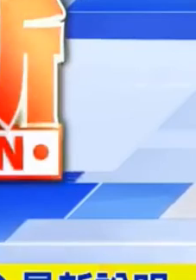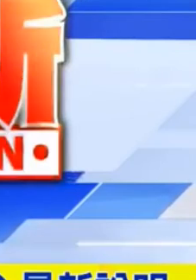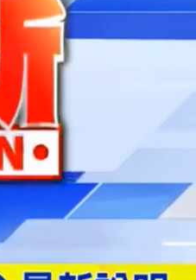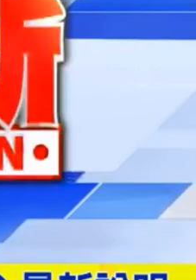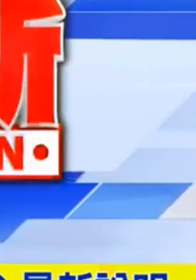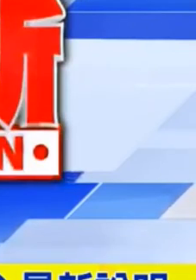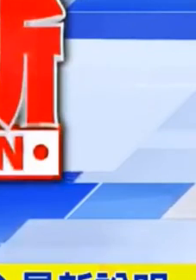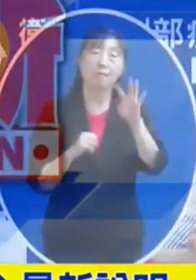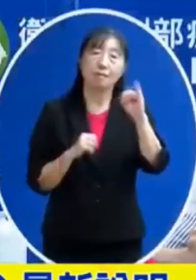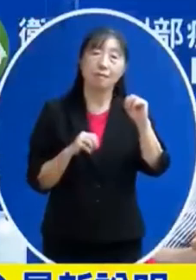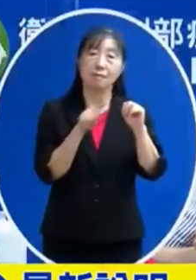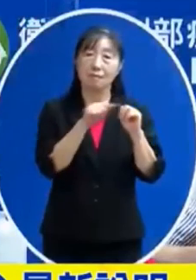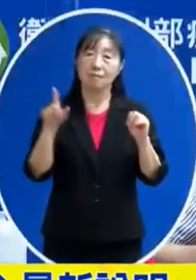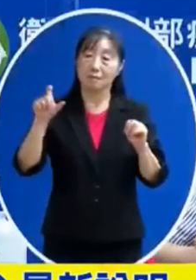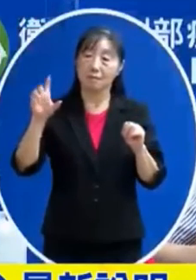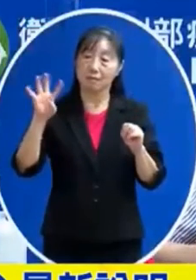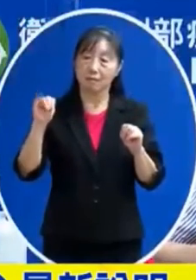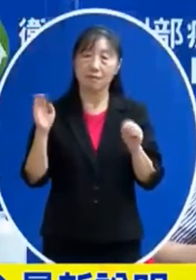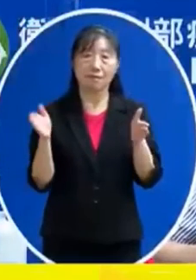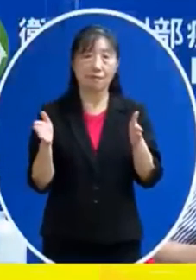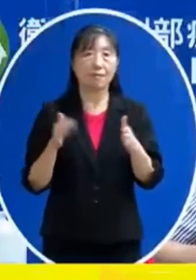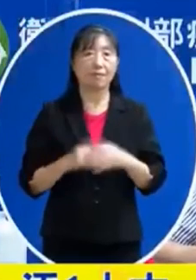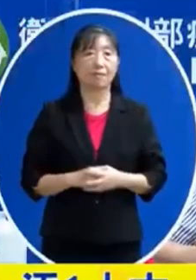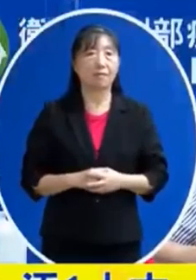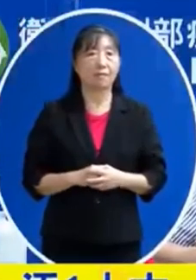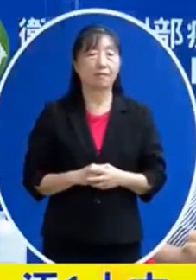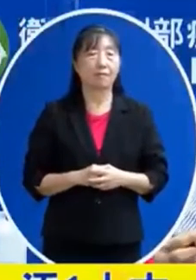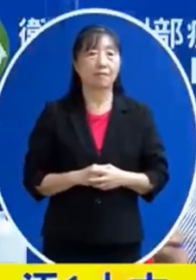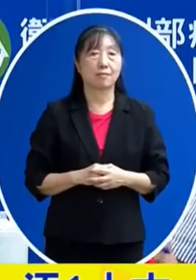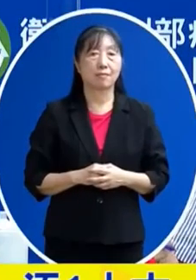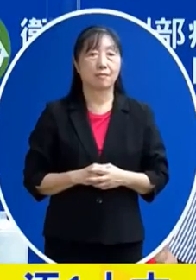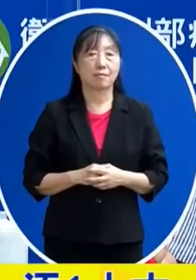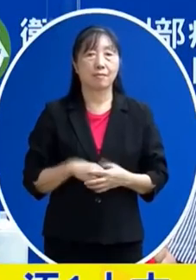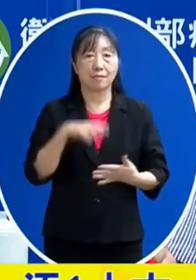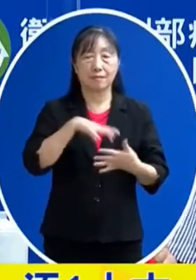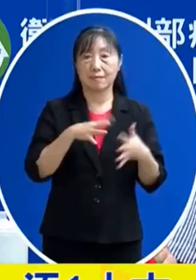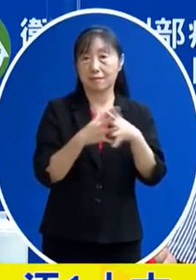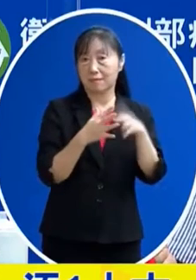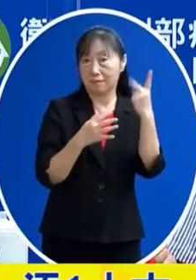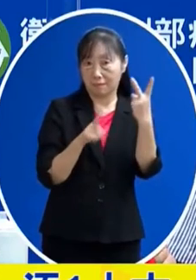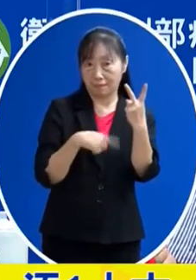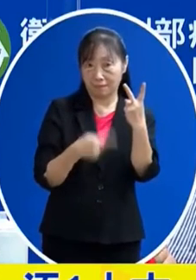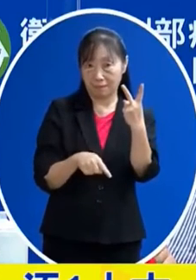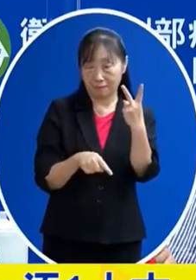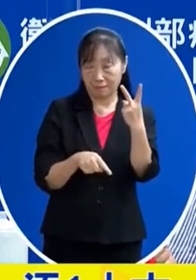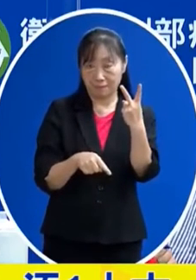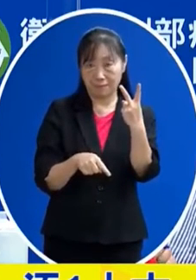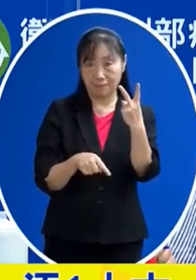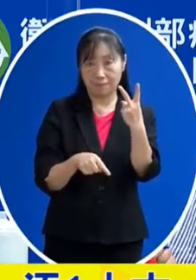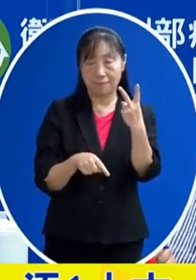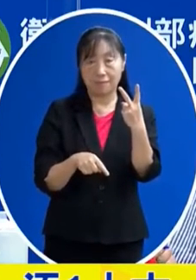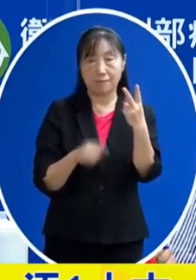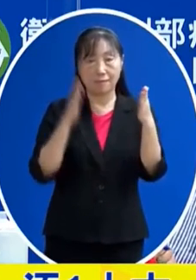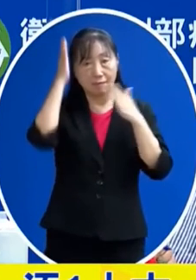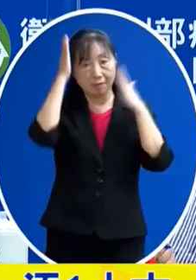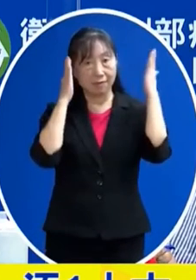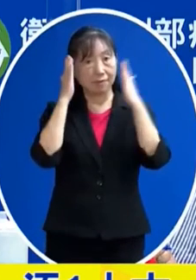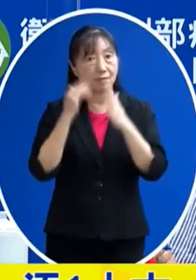指挥中心最新说明。 国税的部分，那其中美国有两例，马来西